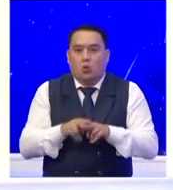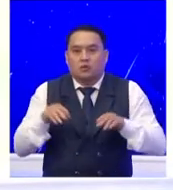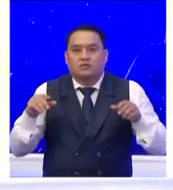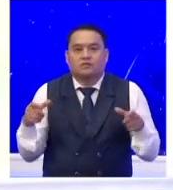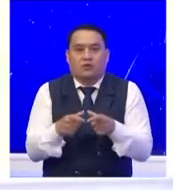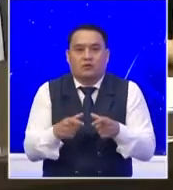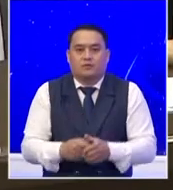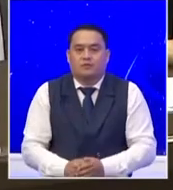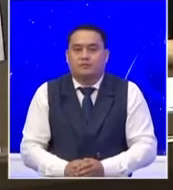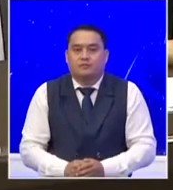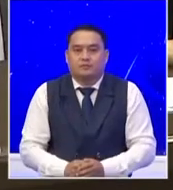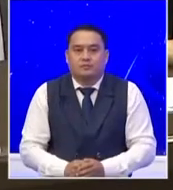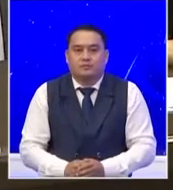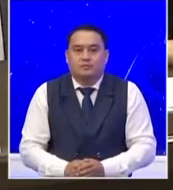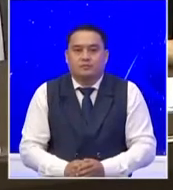карантине.